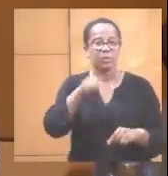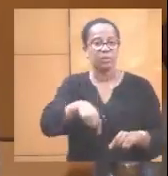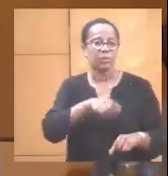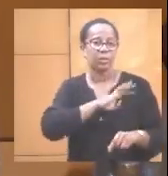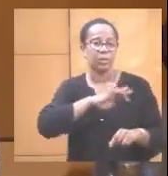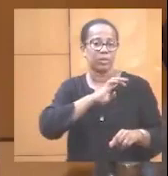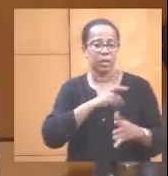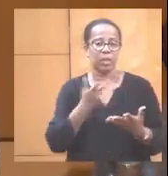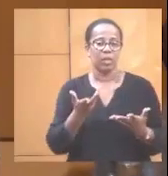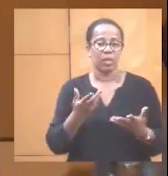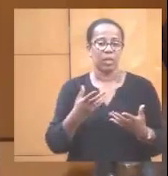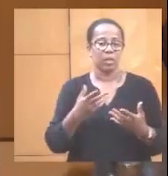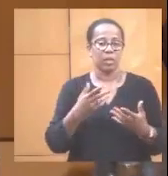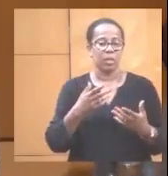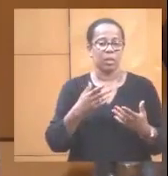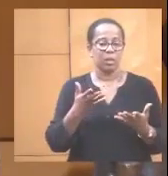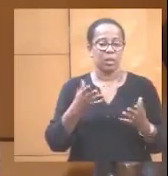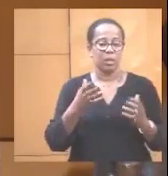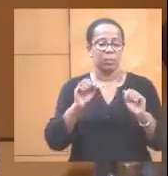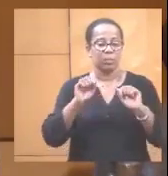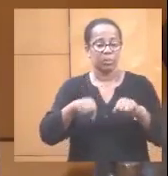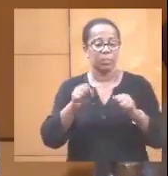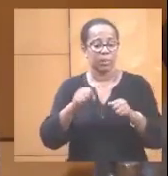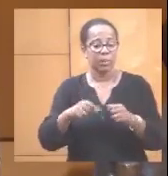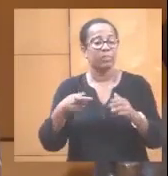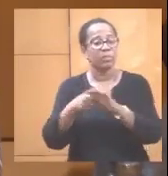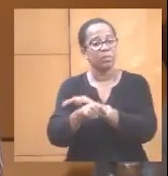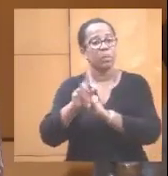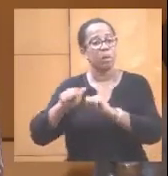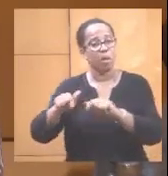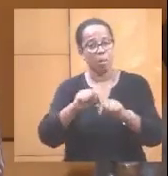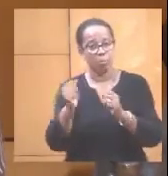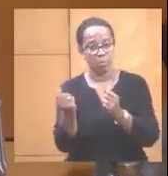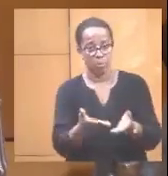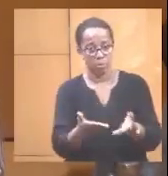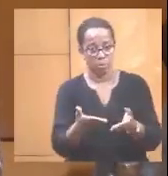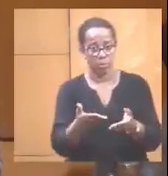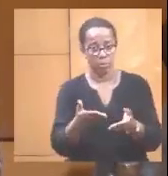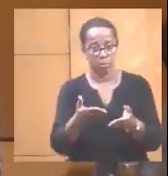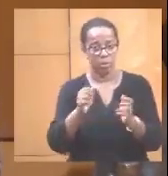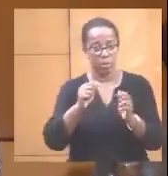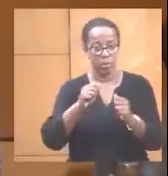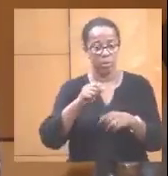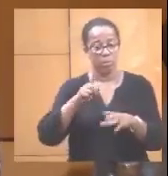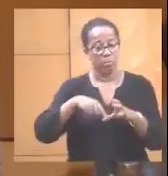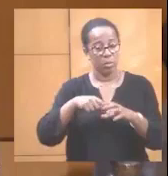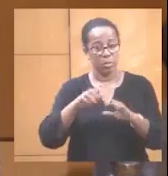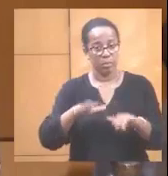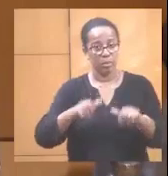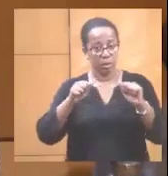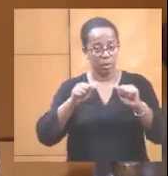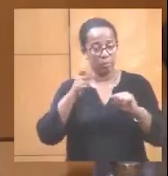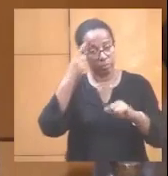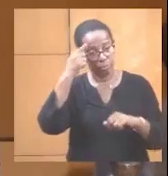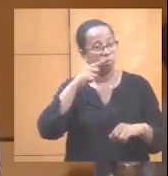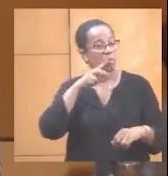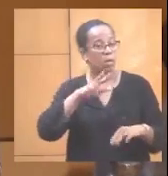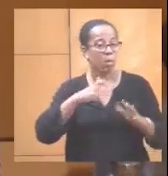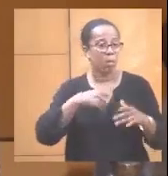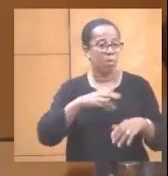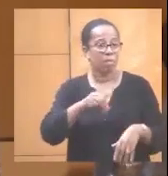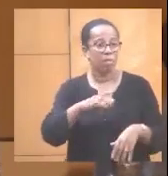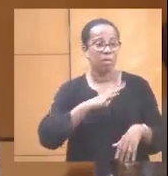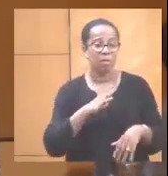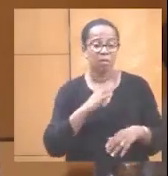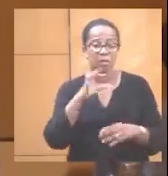également voir tous les projets de plan de financement que nous vous proposons tout au long des plénières pour voir que nous allons avoir